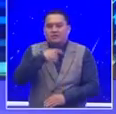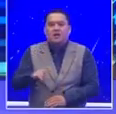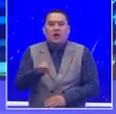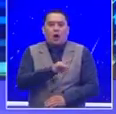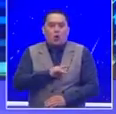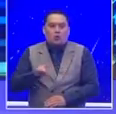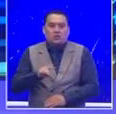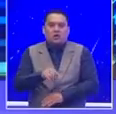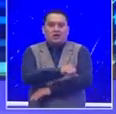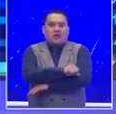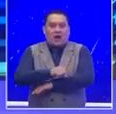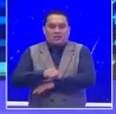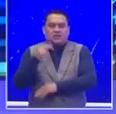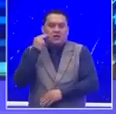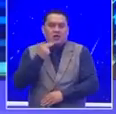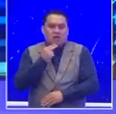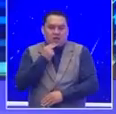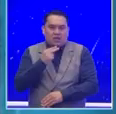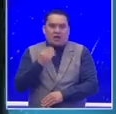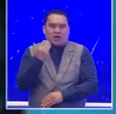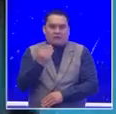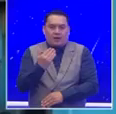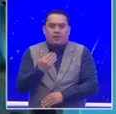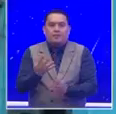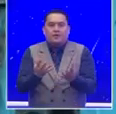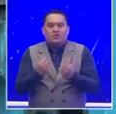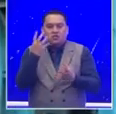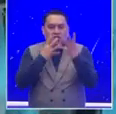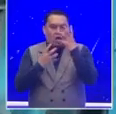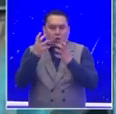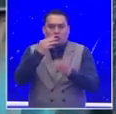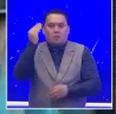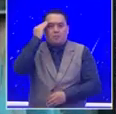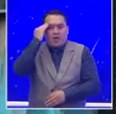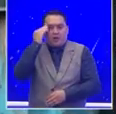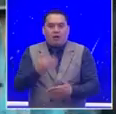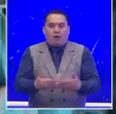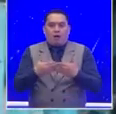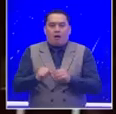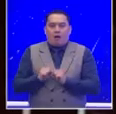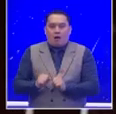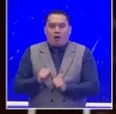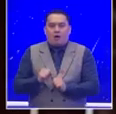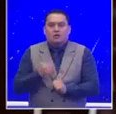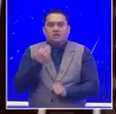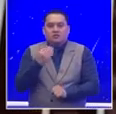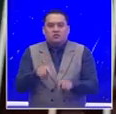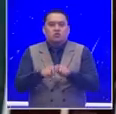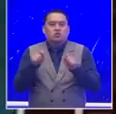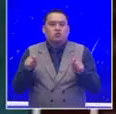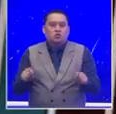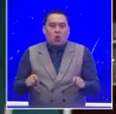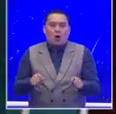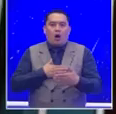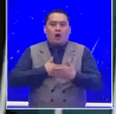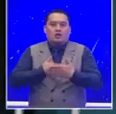районе, непосредственно граничащем с эпицентром пандемии Китая, приняты серьезные меры по профилактике вируса COVID-19.